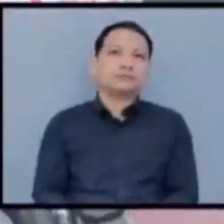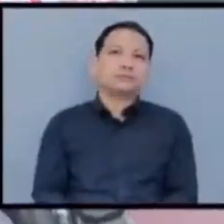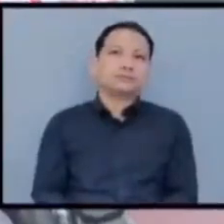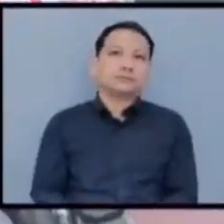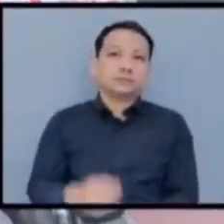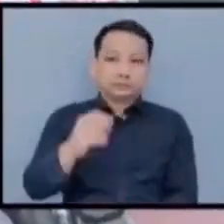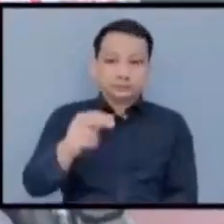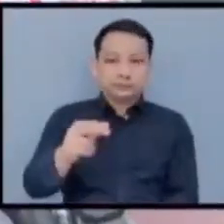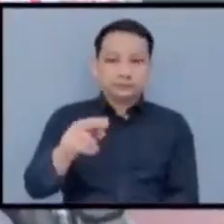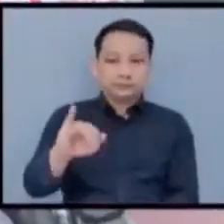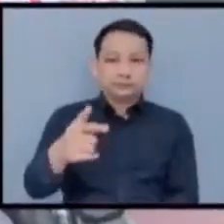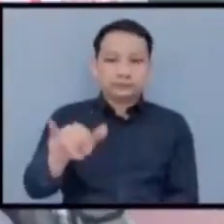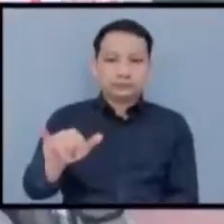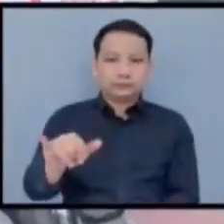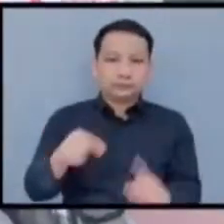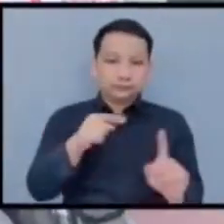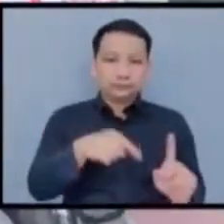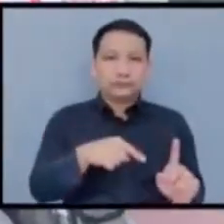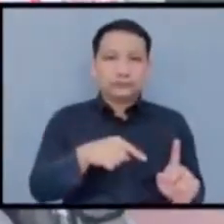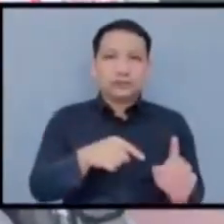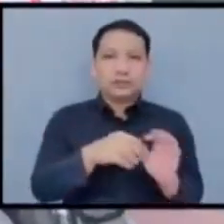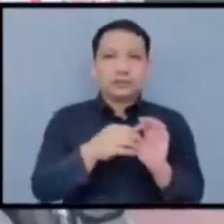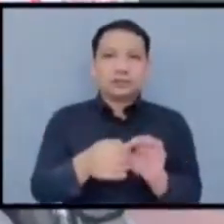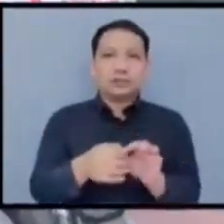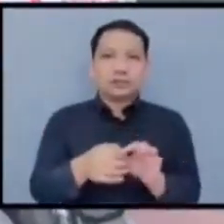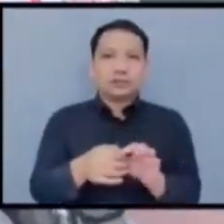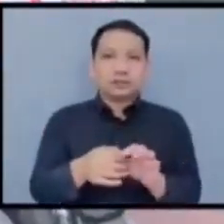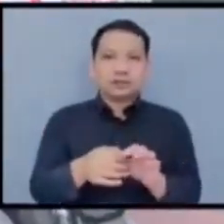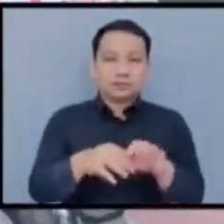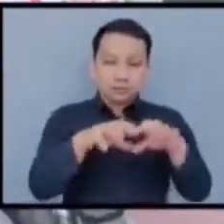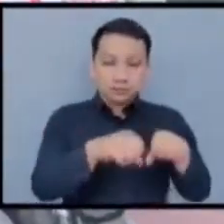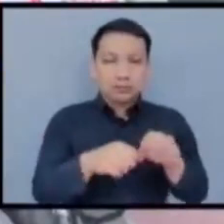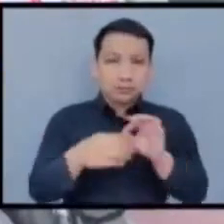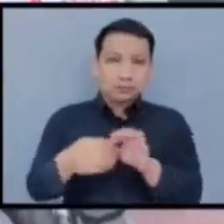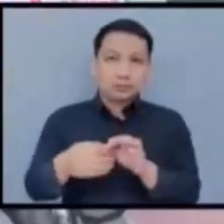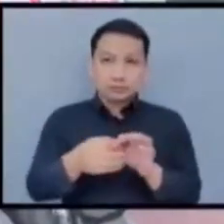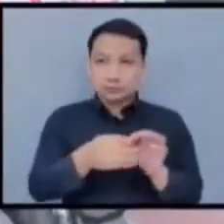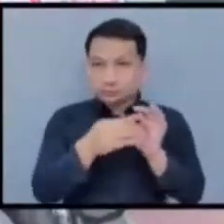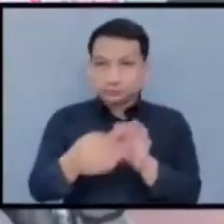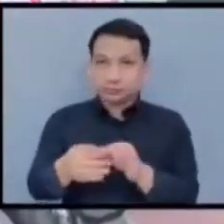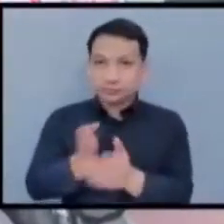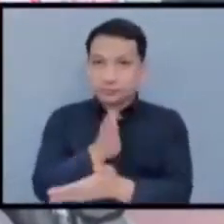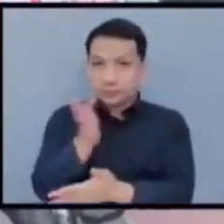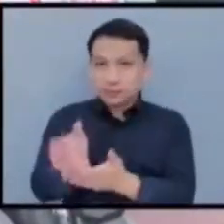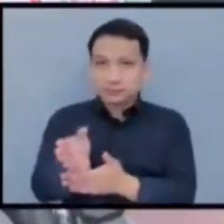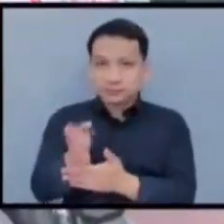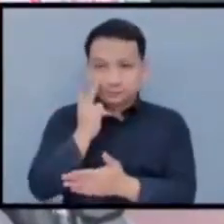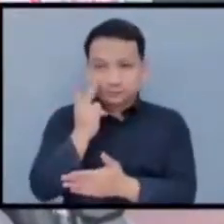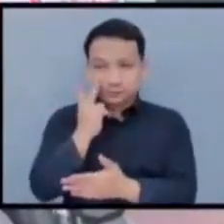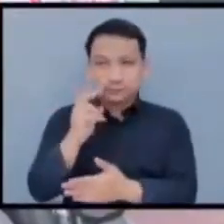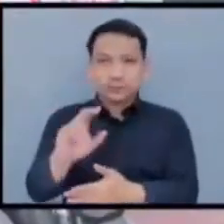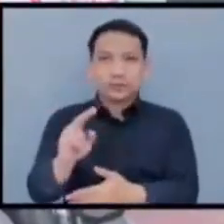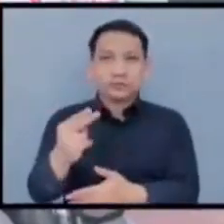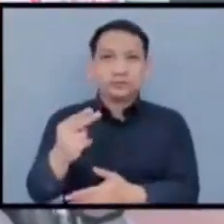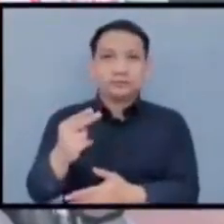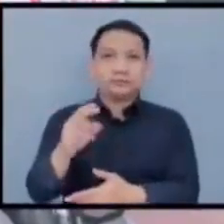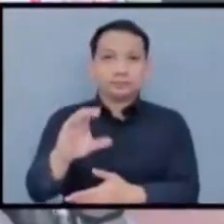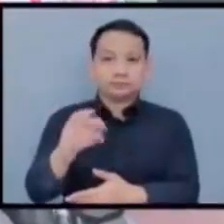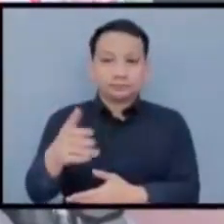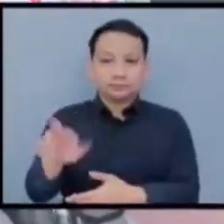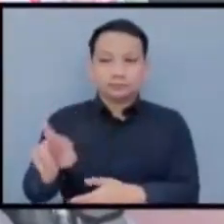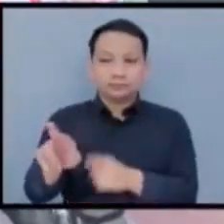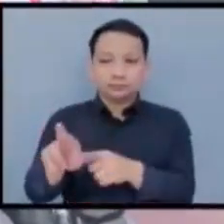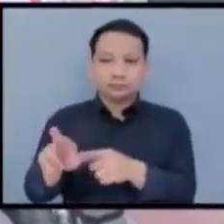as the other two respondents to go to CHR to convey their